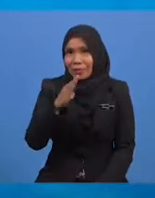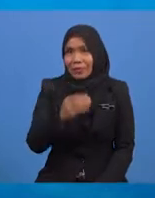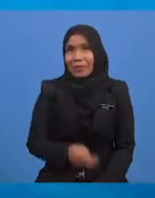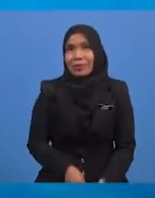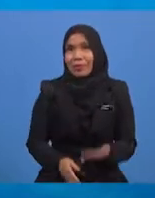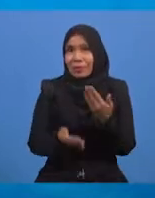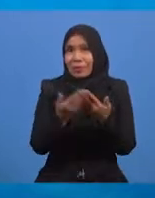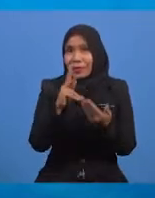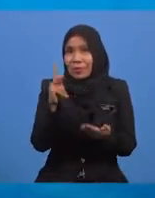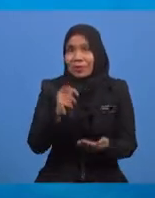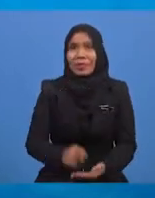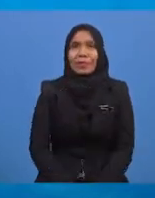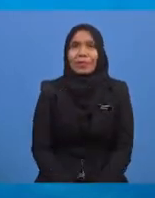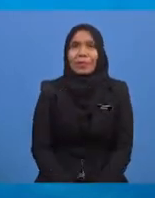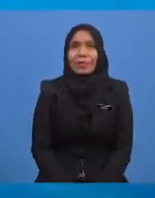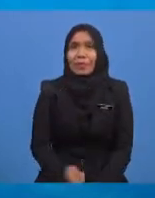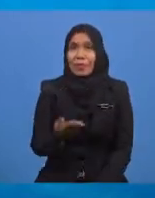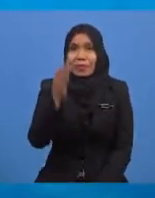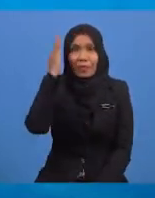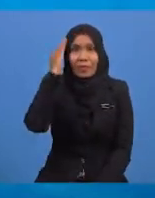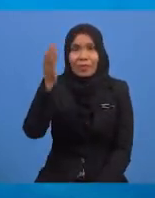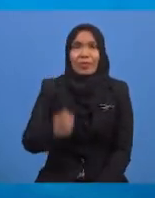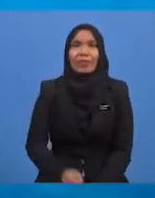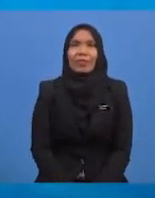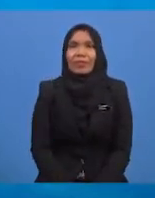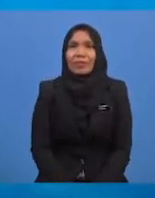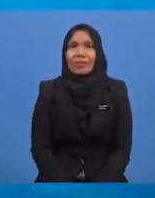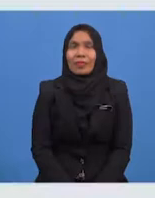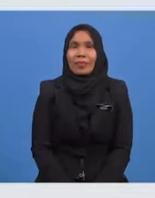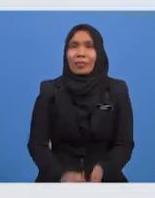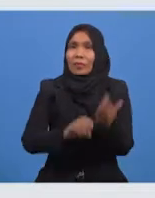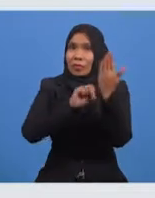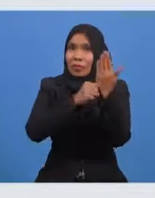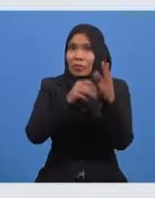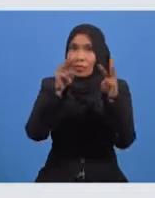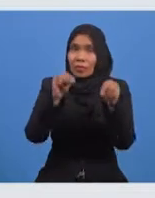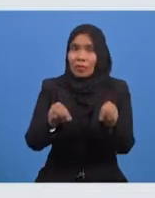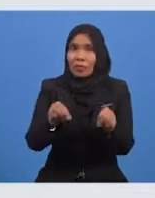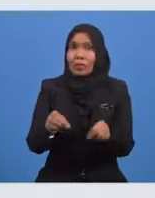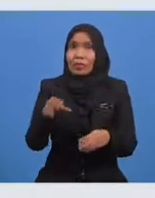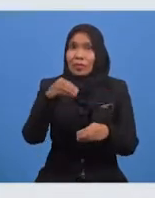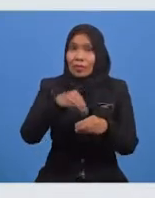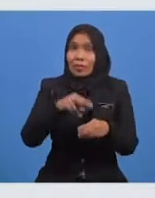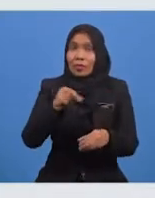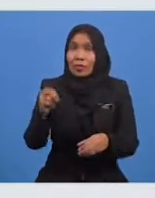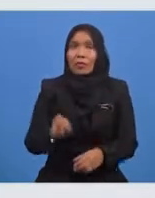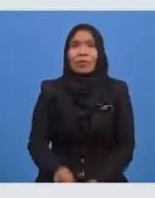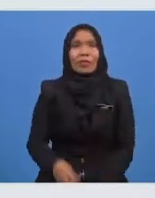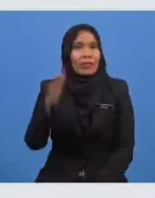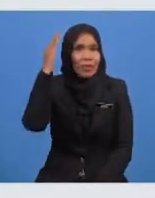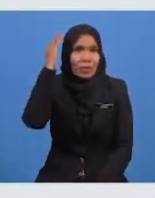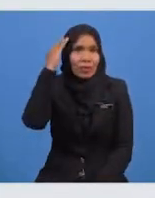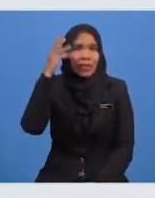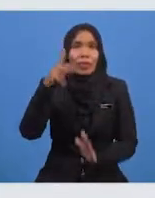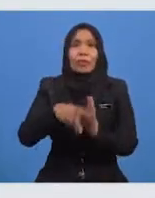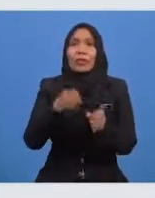apabila sebut saja sumber manusia dalaman, okay, mesti ia berkaitan dengan pekerja yang sedang bekerja